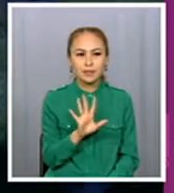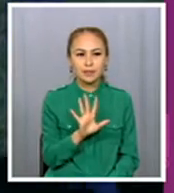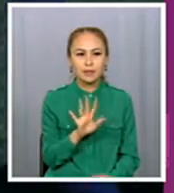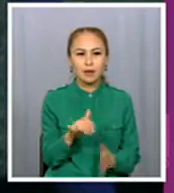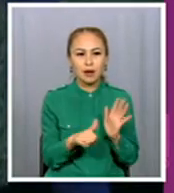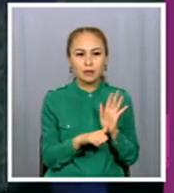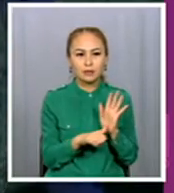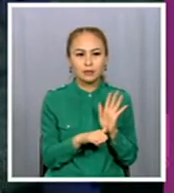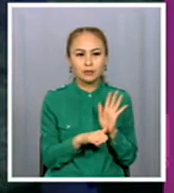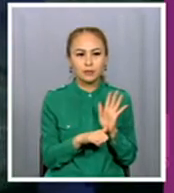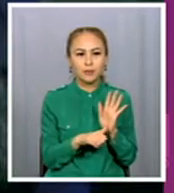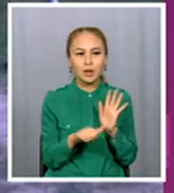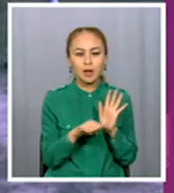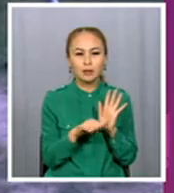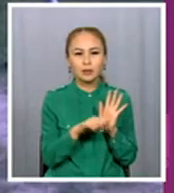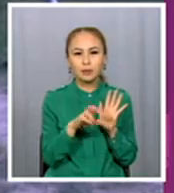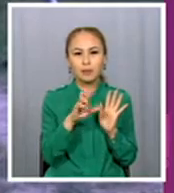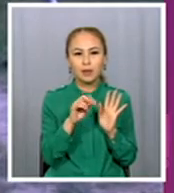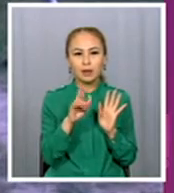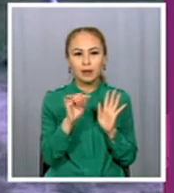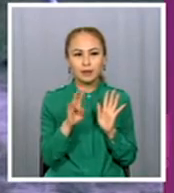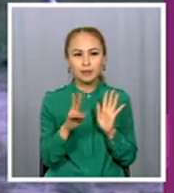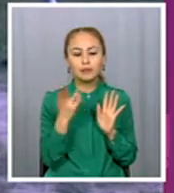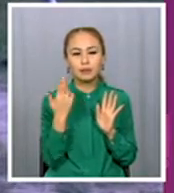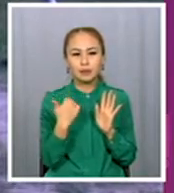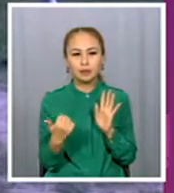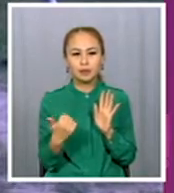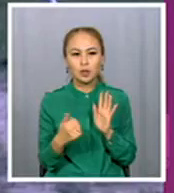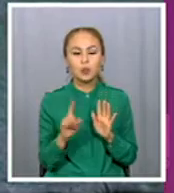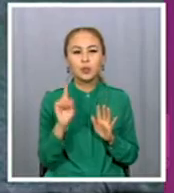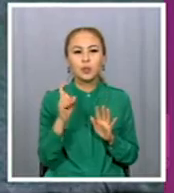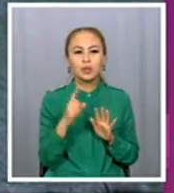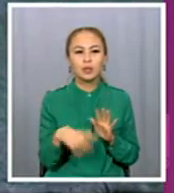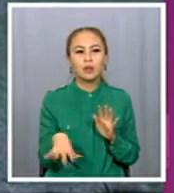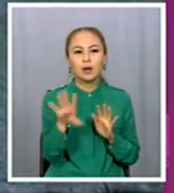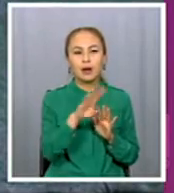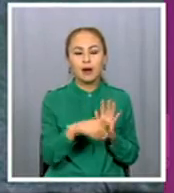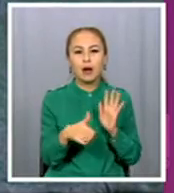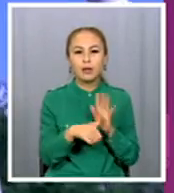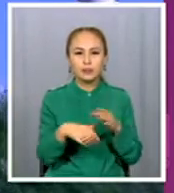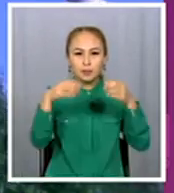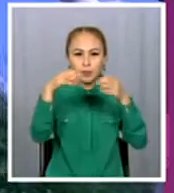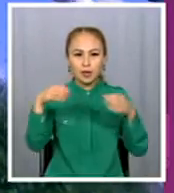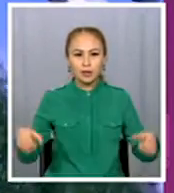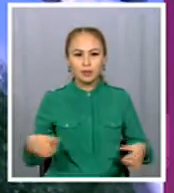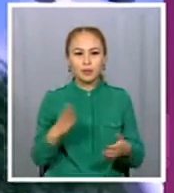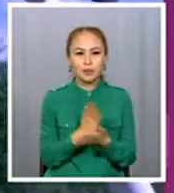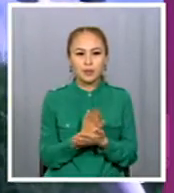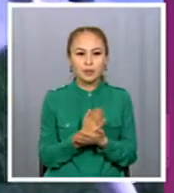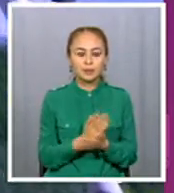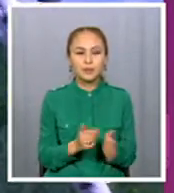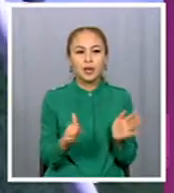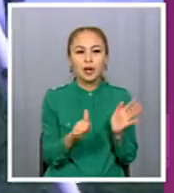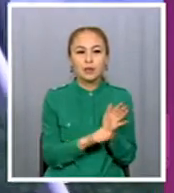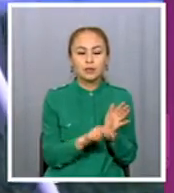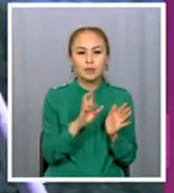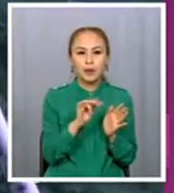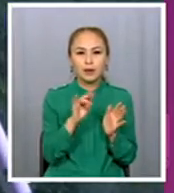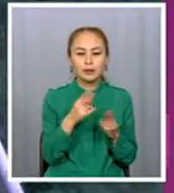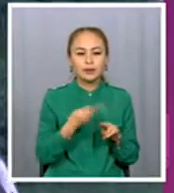6. 6 бақан. Я. Өйткені оның 6 бақаны бар. Бақан деген не дейсіндер